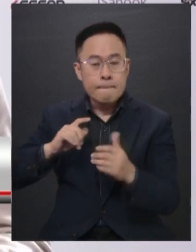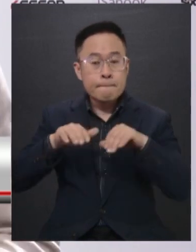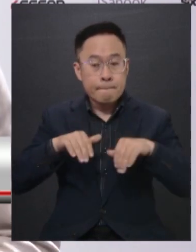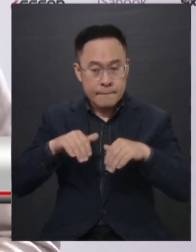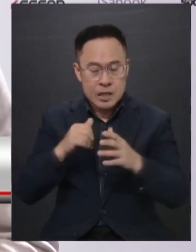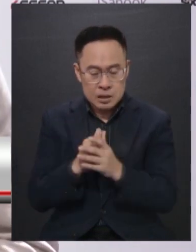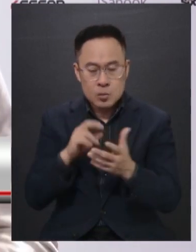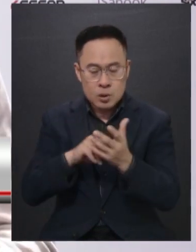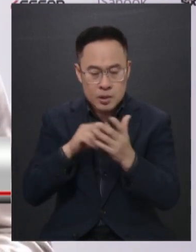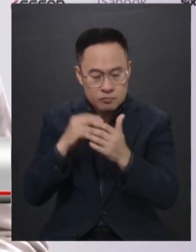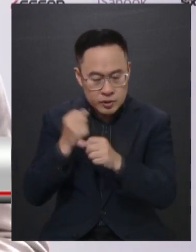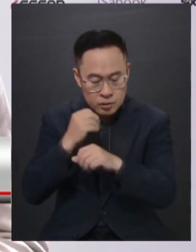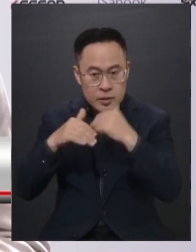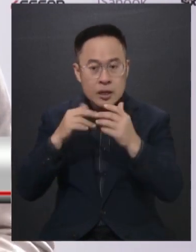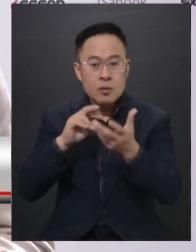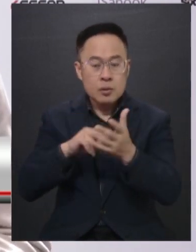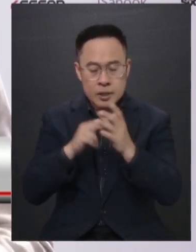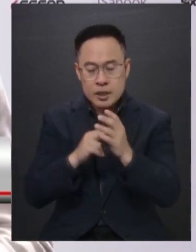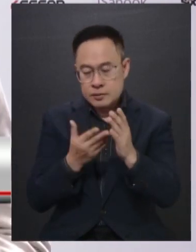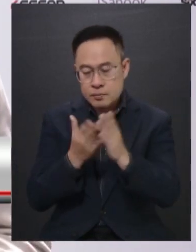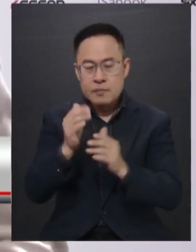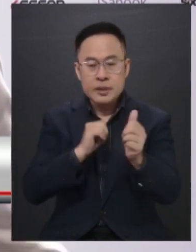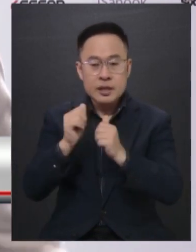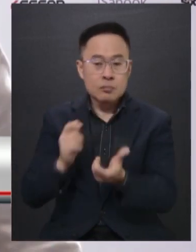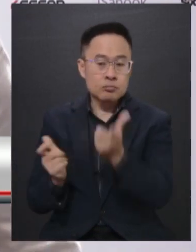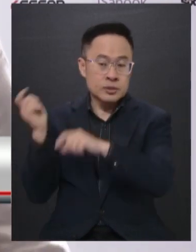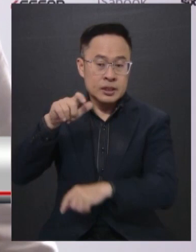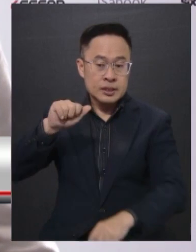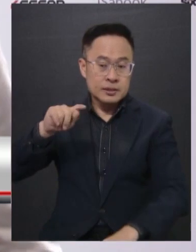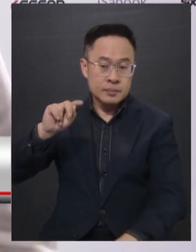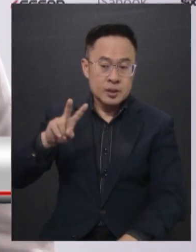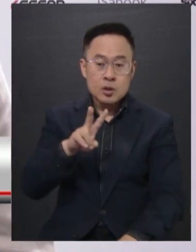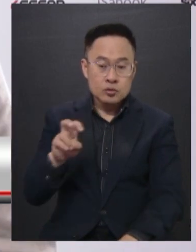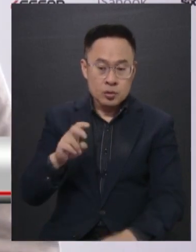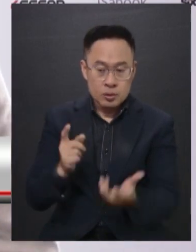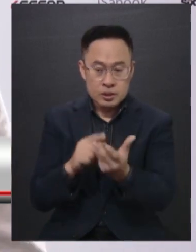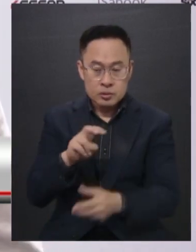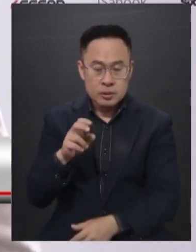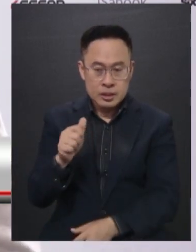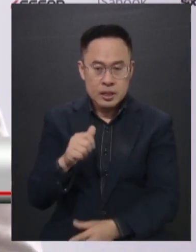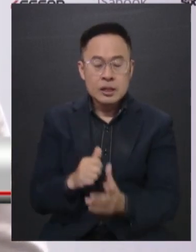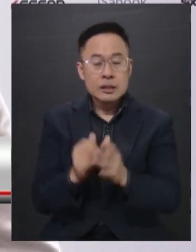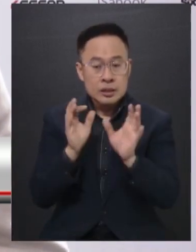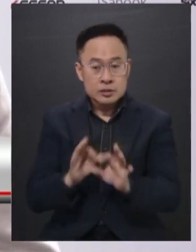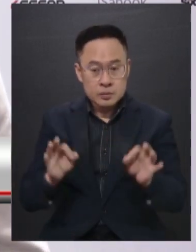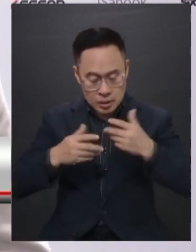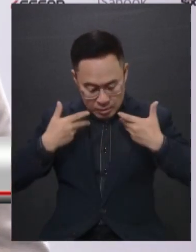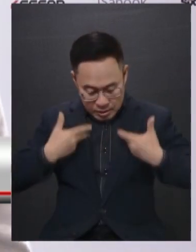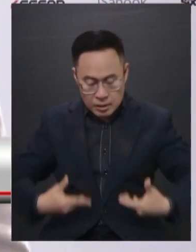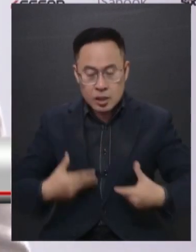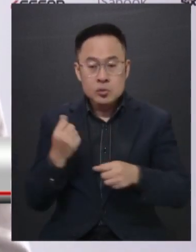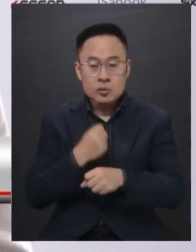200ได้นะครับก็ทั้งนี้ทั้งนั้นก็อยู่ที่ความมุ่งมั่นตั้งใจแล้วก็การทำร่างกายเตรียมร่างกายแล้วการฝึกซ้อมที่สม่ำเสม